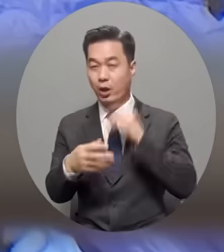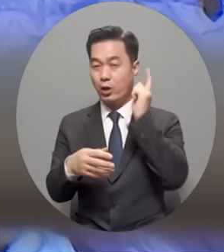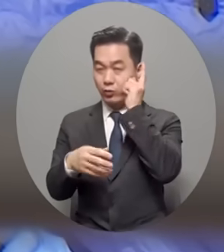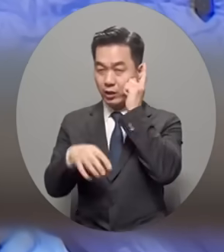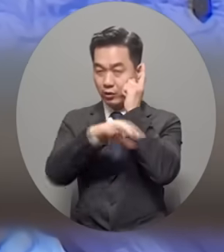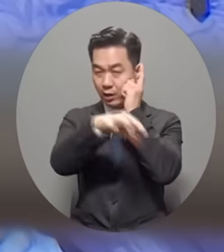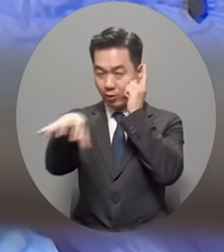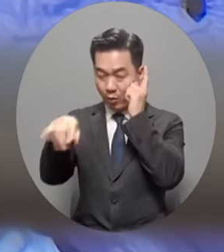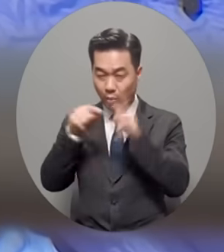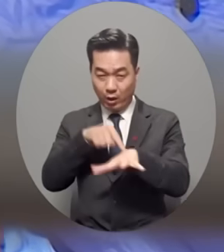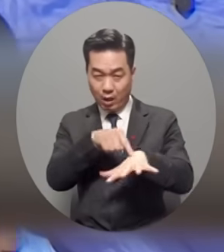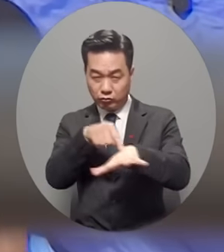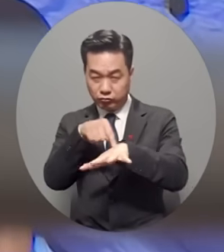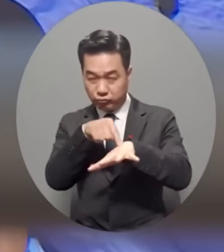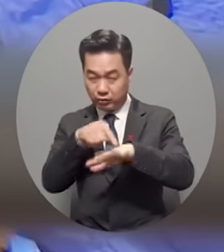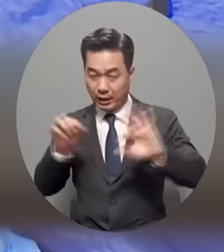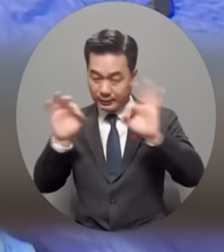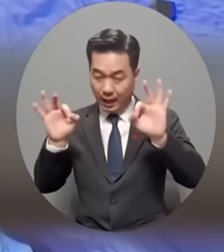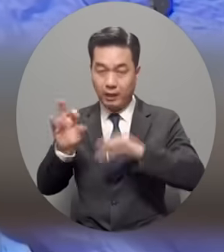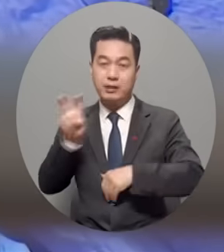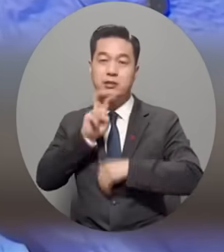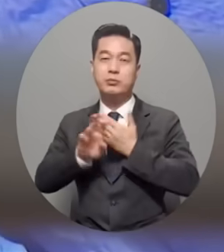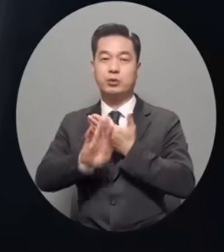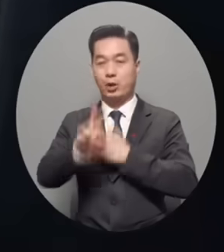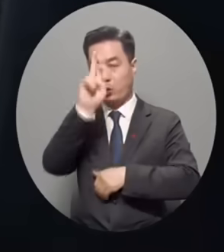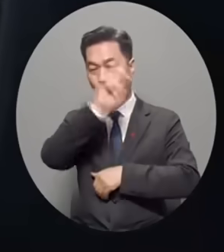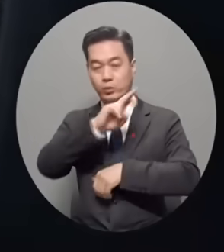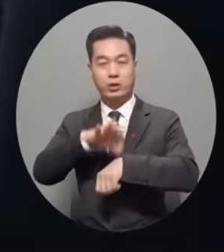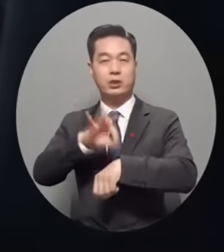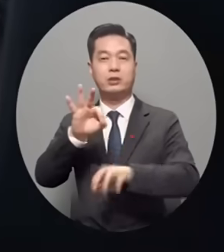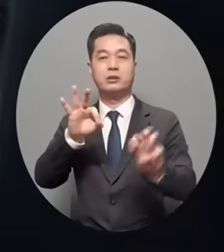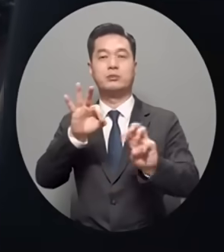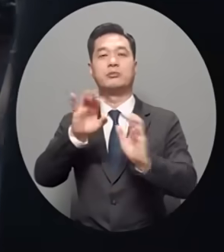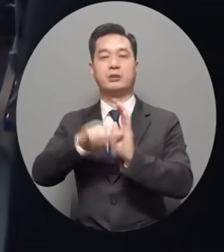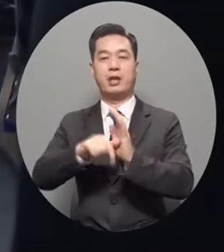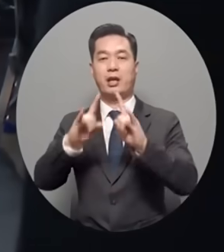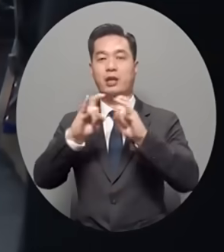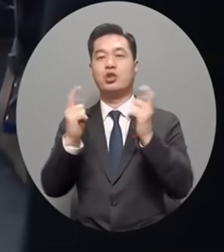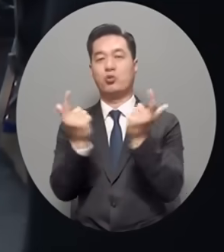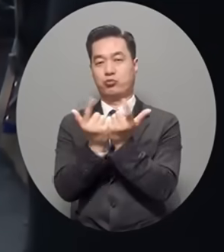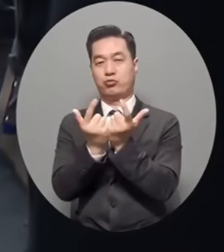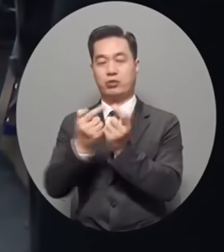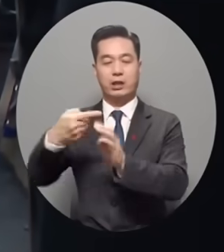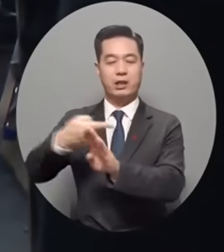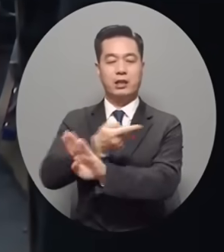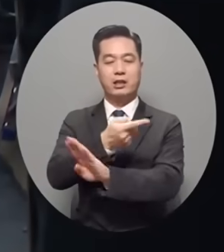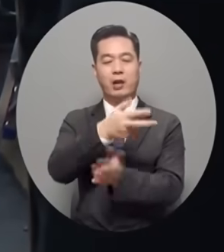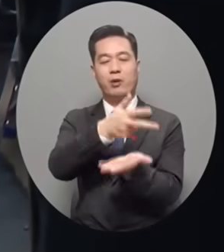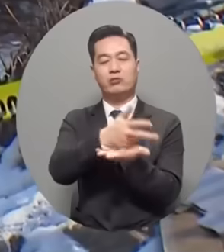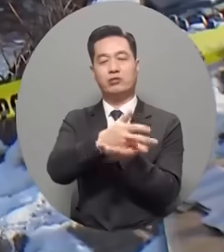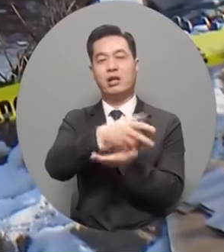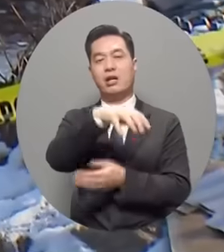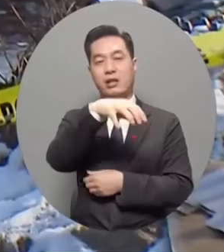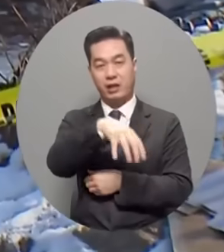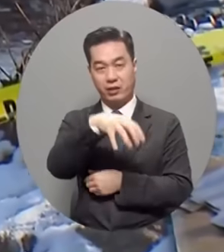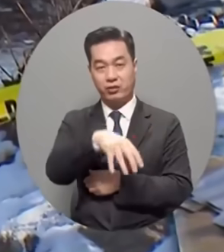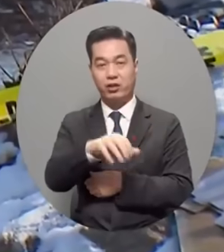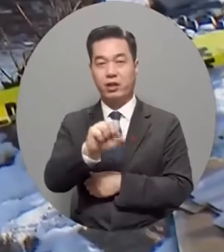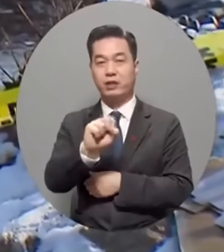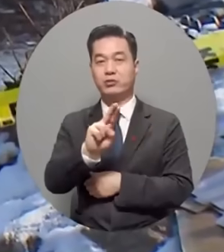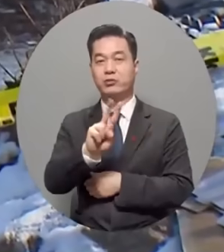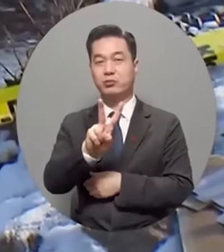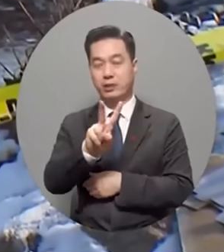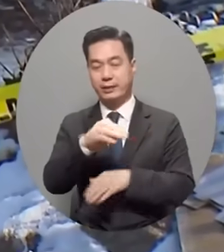수색에 나섰고 20분쯤 뒤인 오전 10시 반쯤 성북구의 한 야외 주차장에서 이 씨가 몰던 SUV 차량을